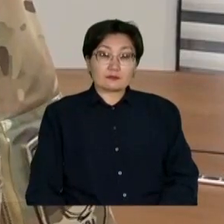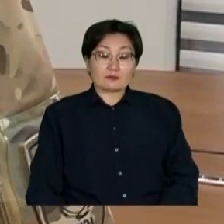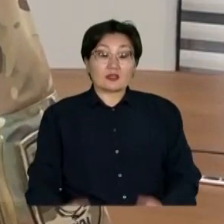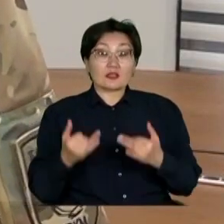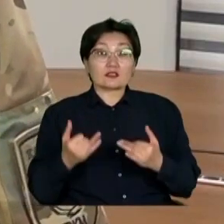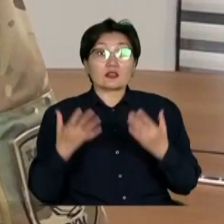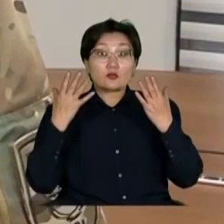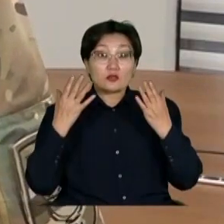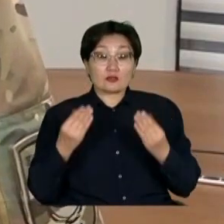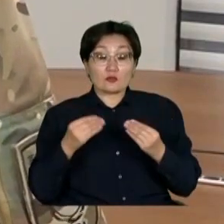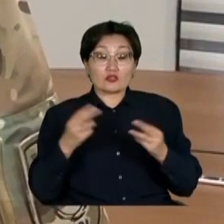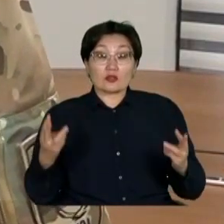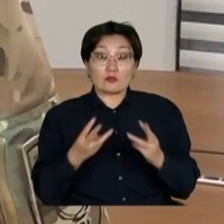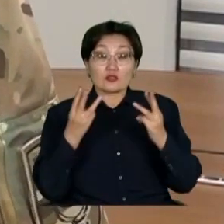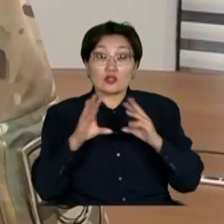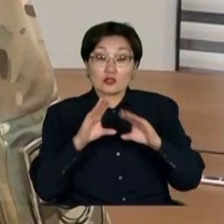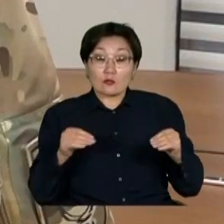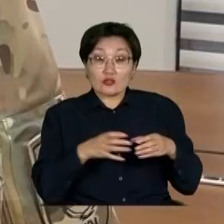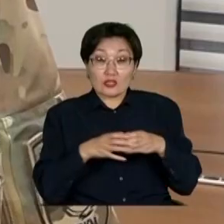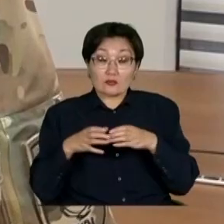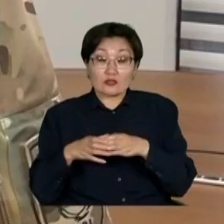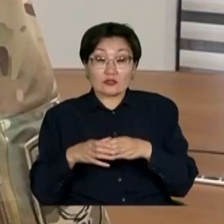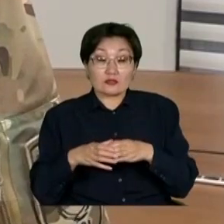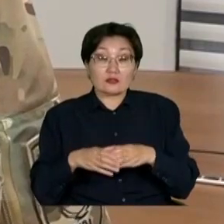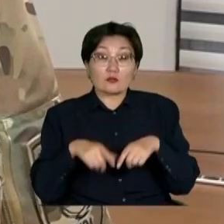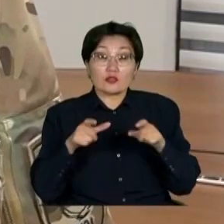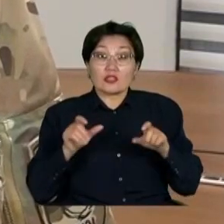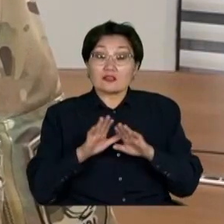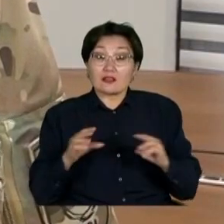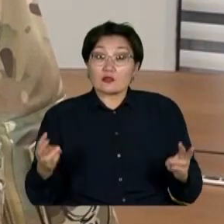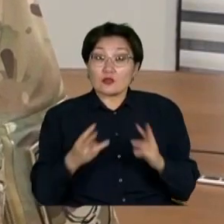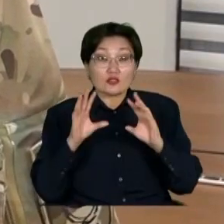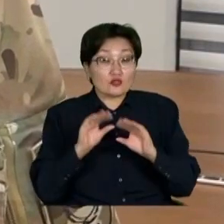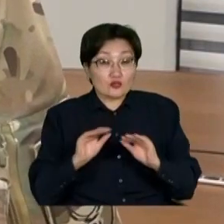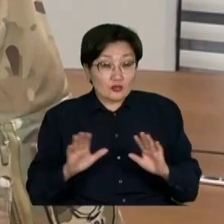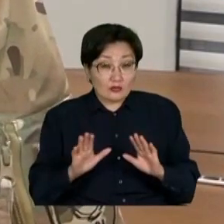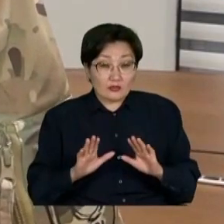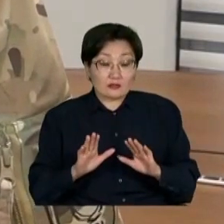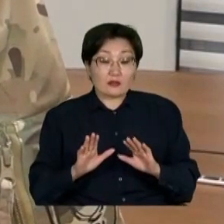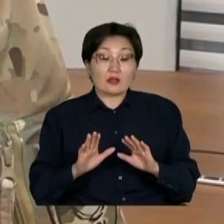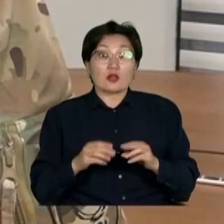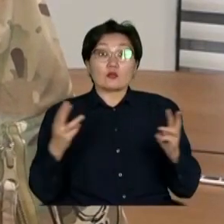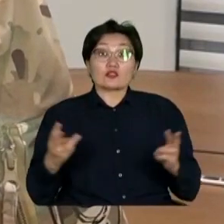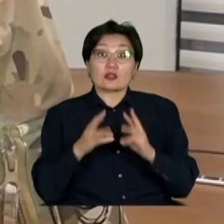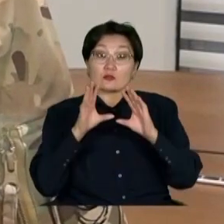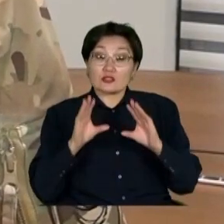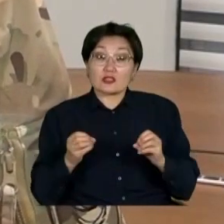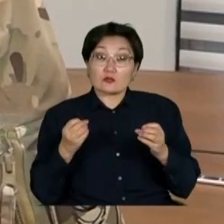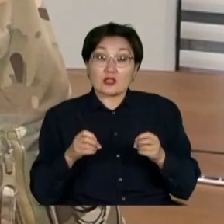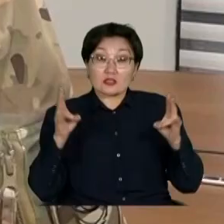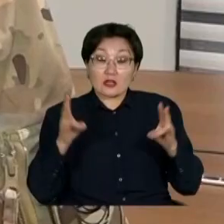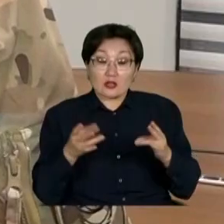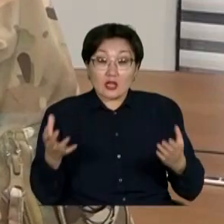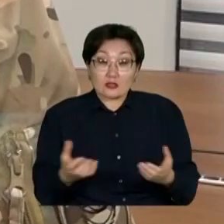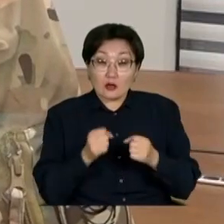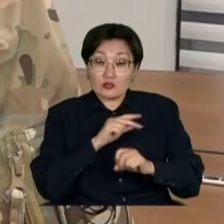Қазіргі уақытта өрт сөндірушілер бұлар, өрт сөндіруші құтқарушылар бұлар тек қана өртті ғана сөндіріп қоймайды, яғни бұлар өрт сөндірумен қоса авариялық құтқару